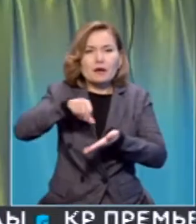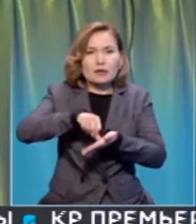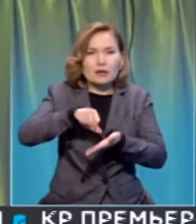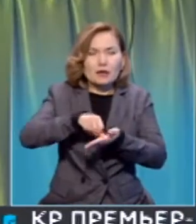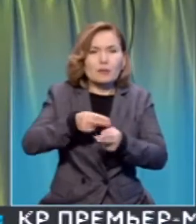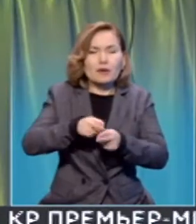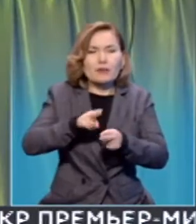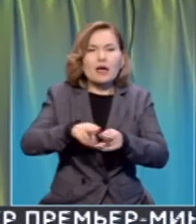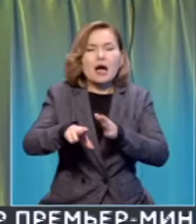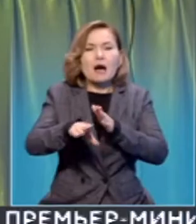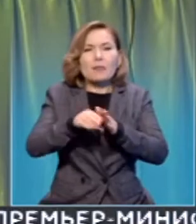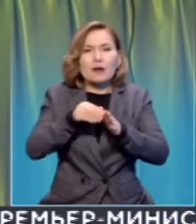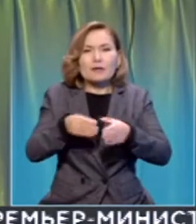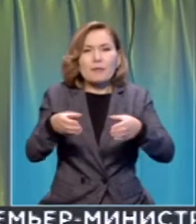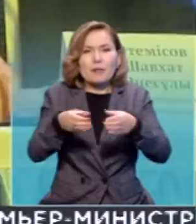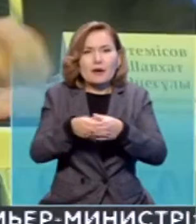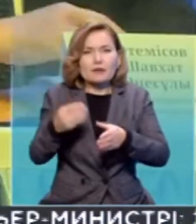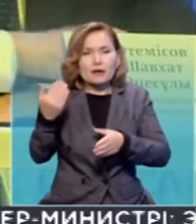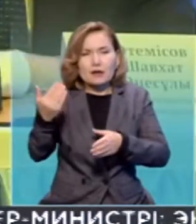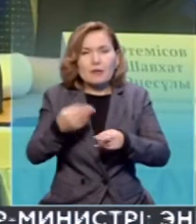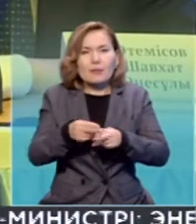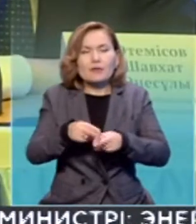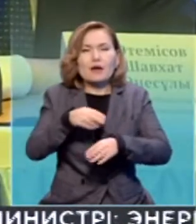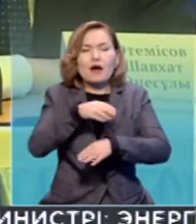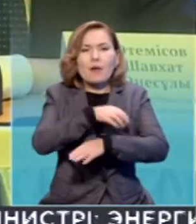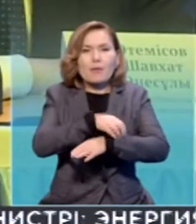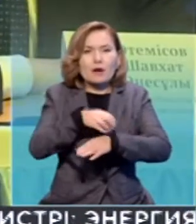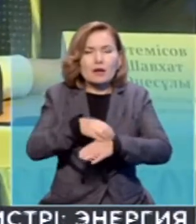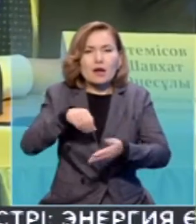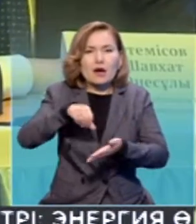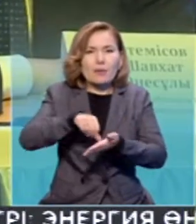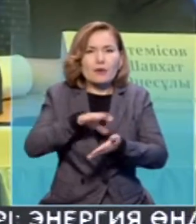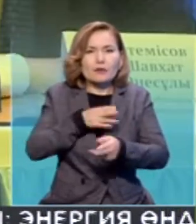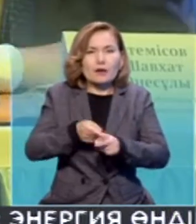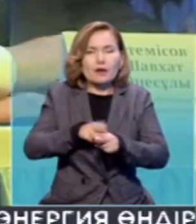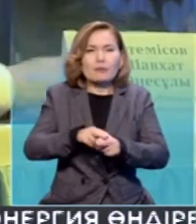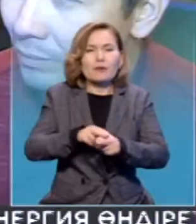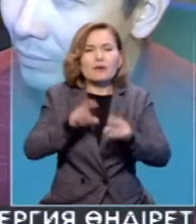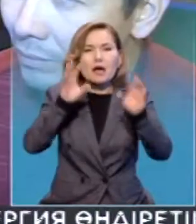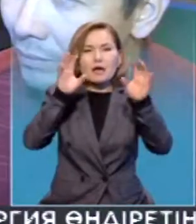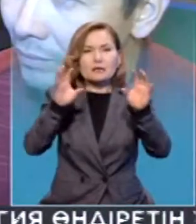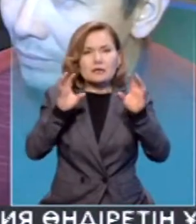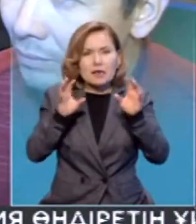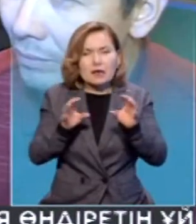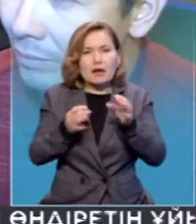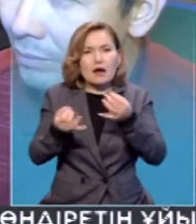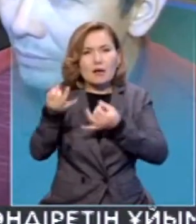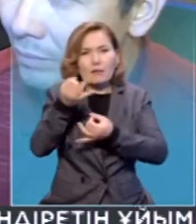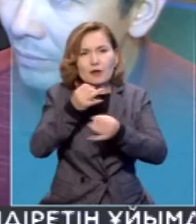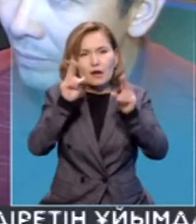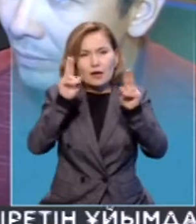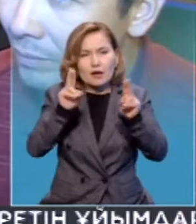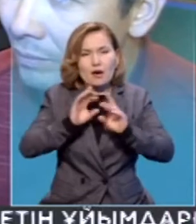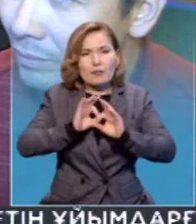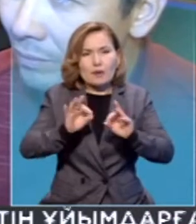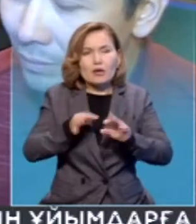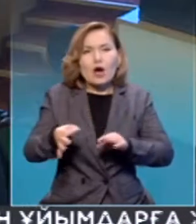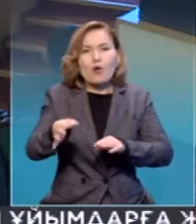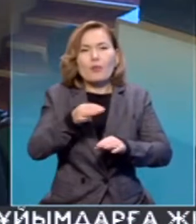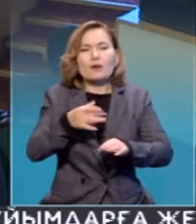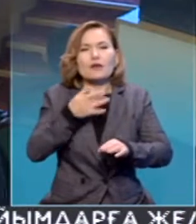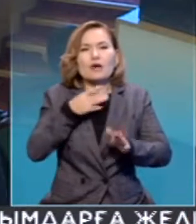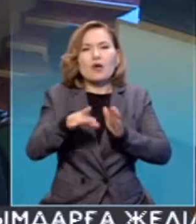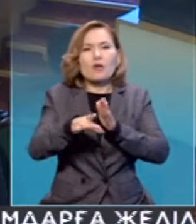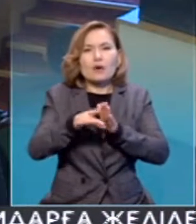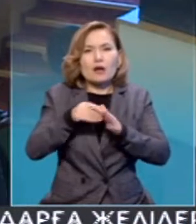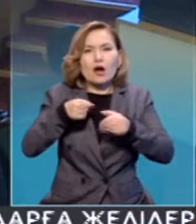төрағалары кандидаттардың сайлауалды штабы мен саяси партия өкілдері қатысты. Тиісті заң тетіктері мен ережелері түсіндірілді. Облыста дауыс беру